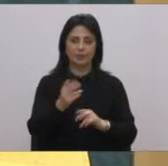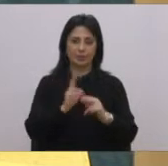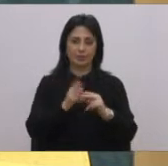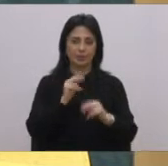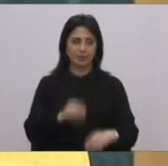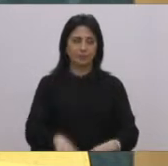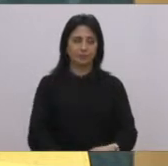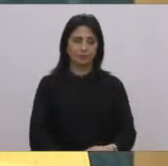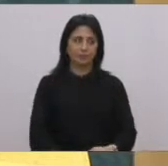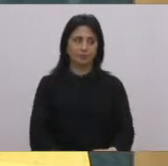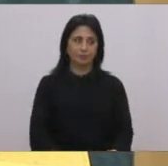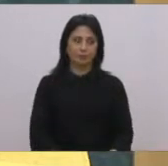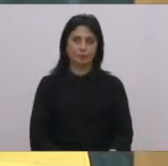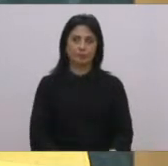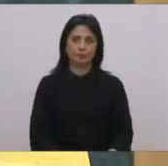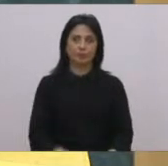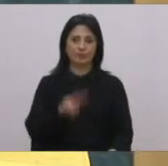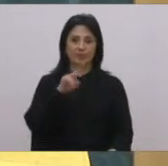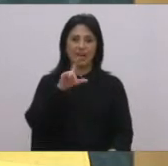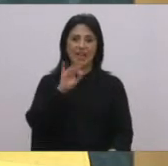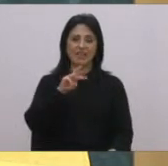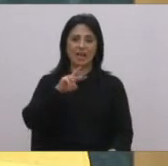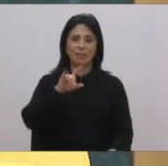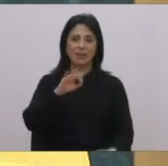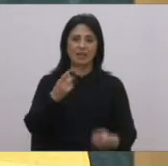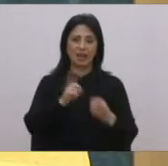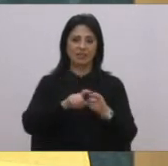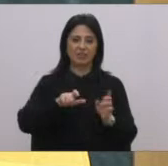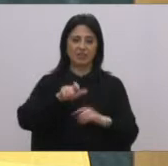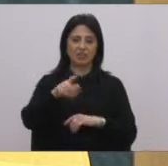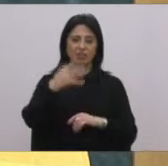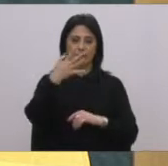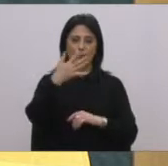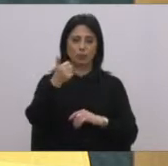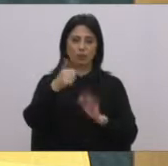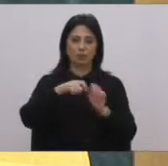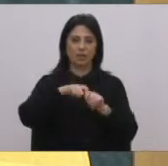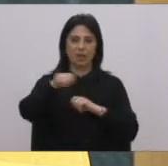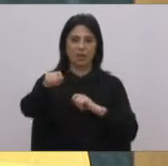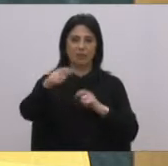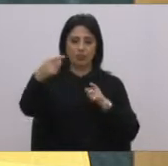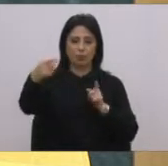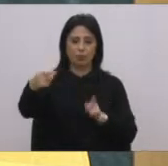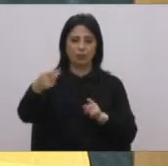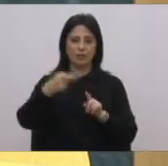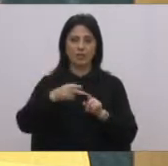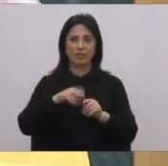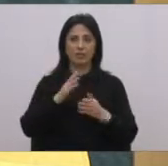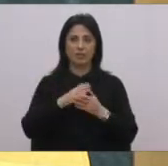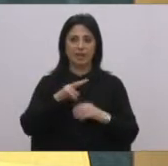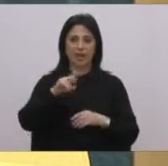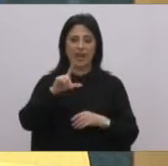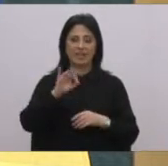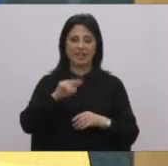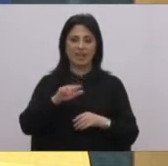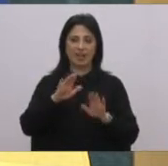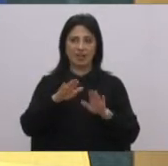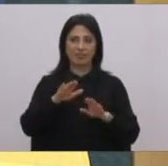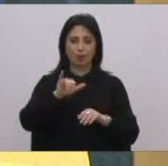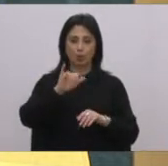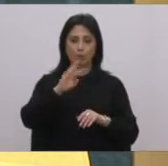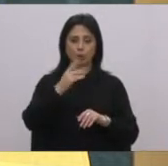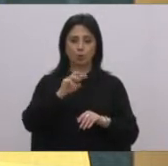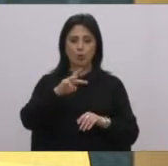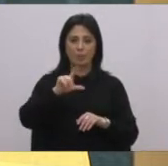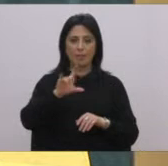პრევენცია. ლენტეხი მესტიის დამაკავშირებელი გზა 51 კილომეტრიანი მონაკვეთი, ეს არის ლენტეხი ლაზდილი უშგული